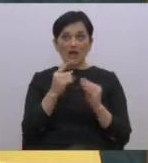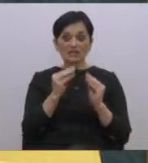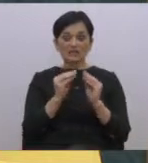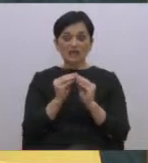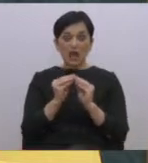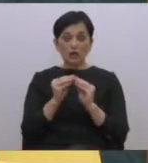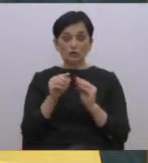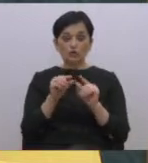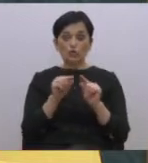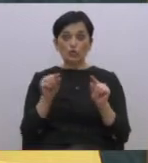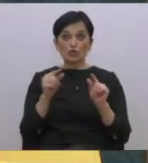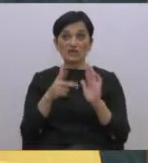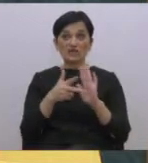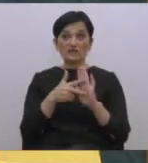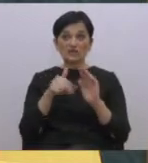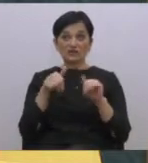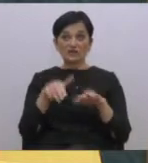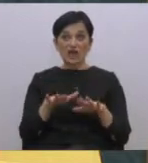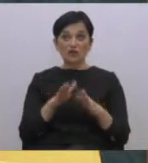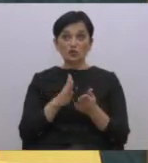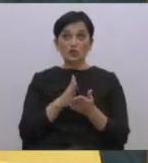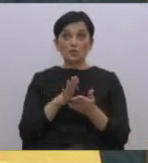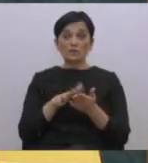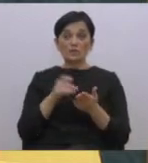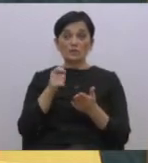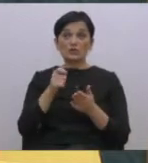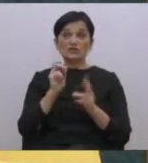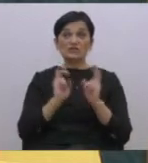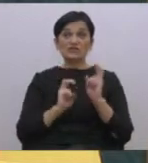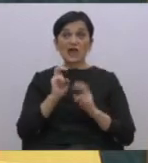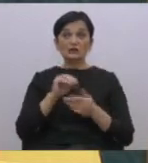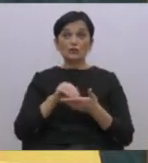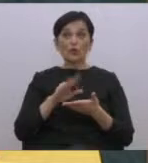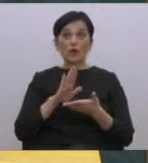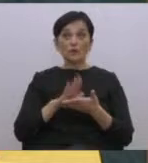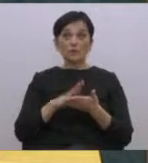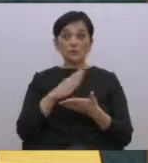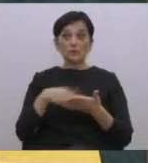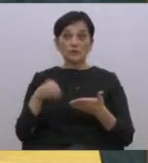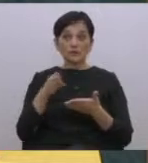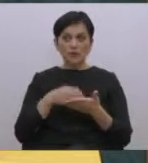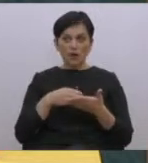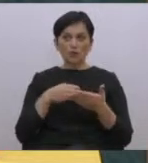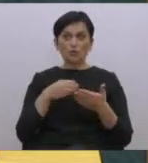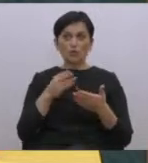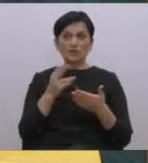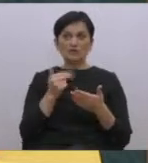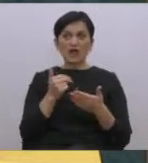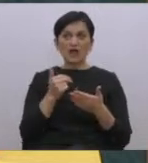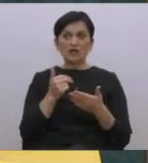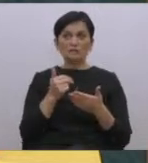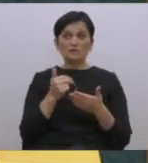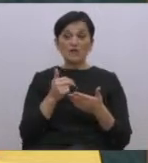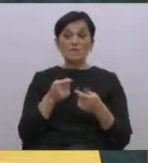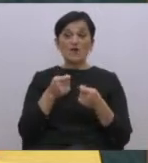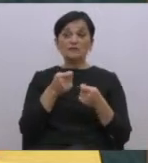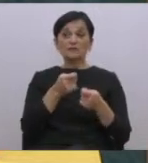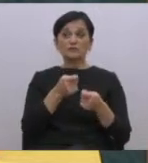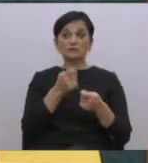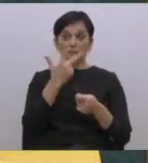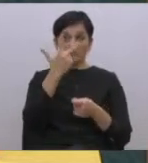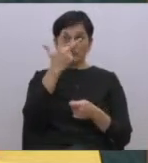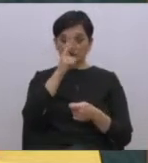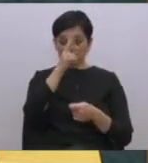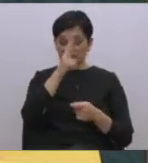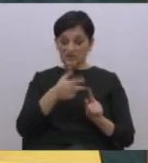ამ მუხლის 1-8 პუნქტით დადგენილი მიმართვის საფუძველზე საწარმოს რეგისტრაციის გაუქმება დასაშვებია მიმართვის წარდგენიდან 3